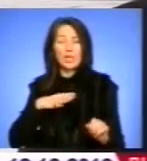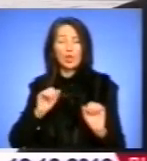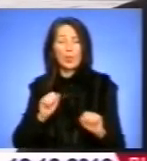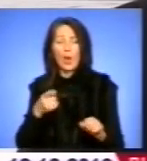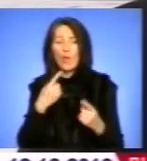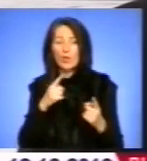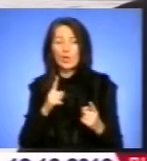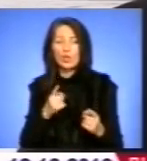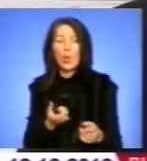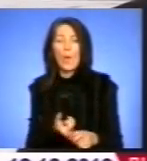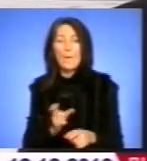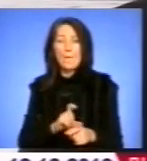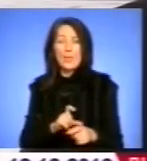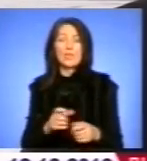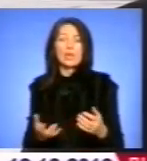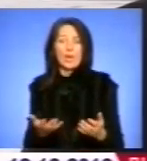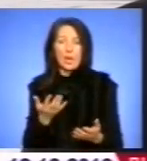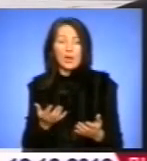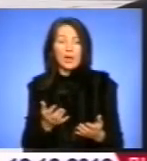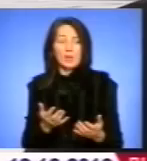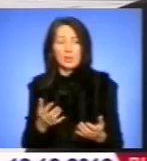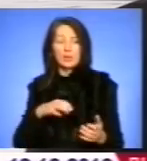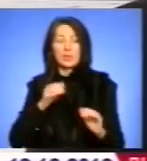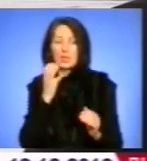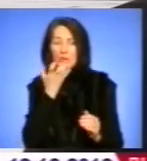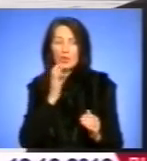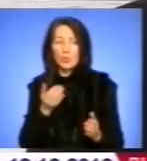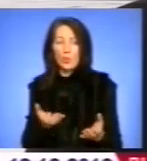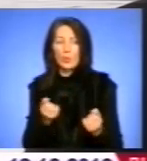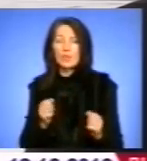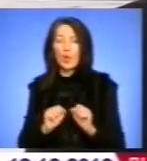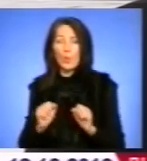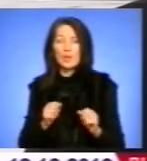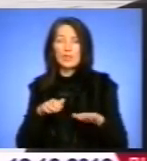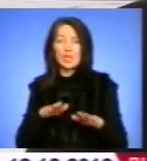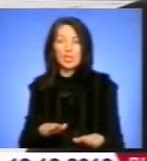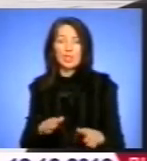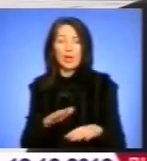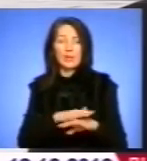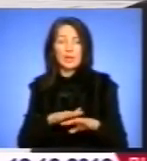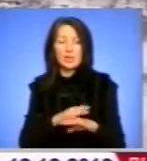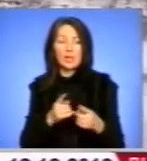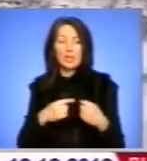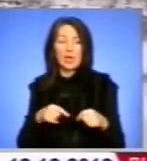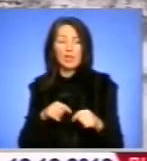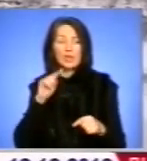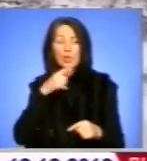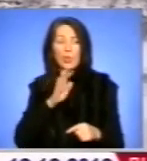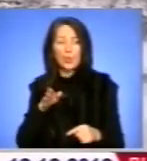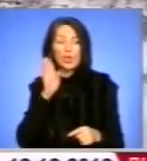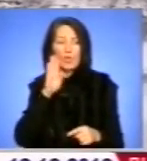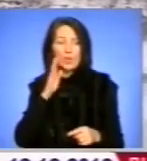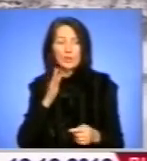що більш виважені будуть прийматися управлінські рішення, і населення і галузі економіки будуть з водою. Представники